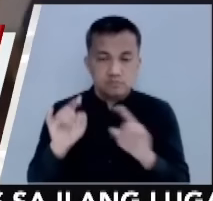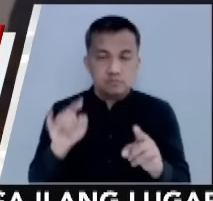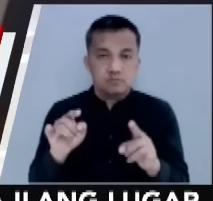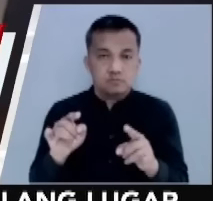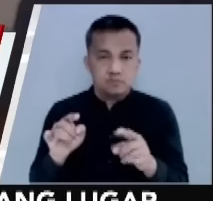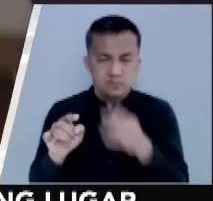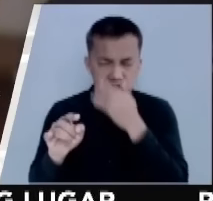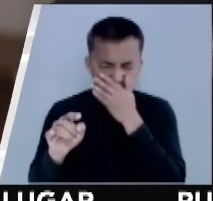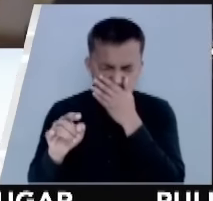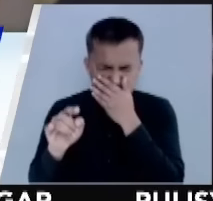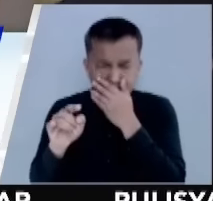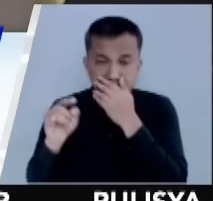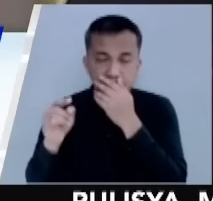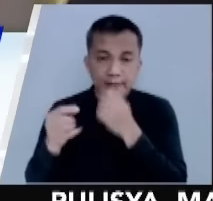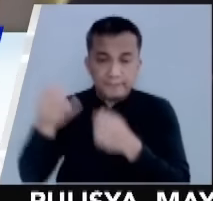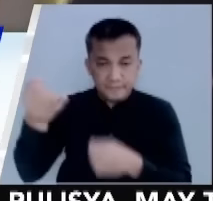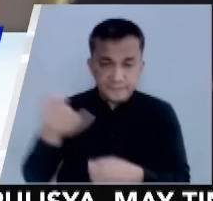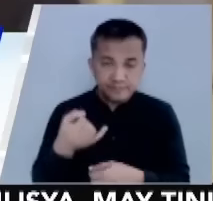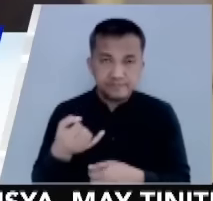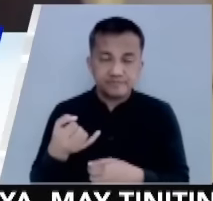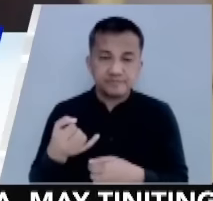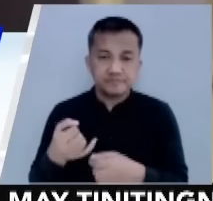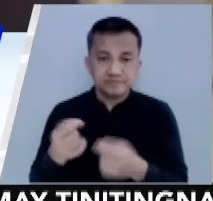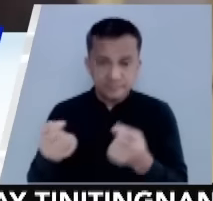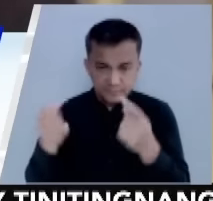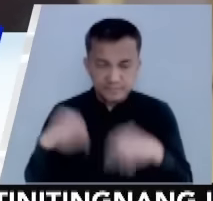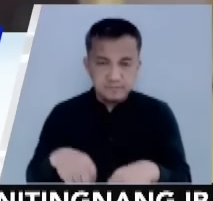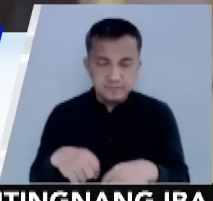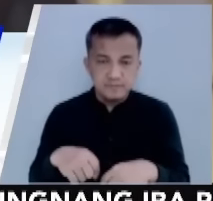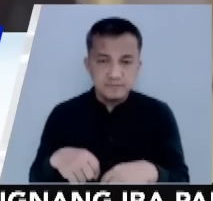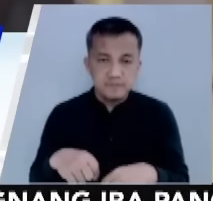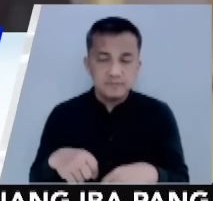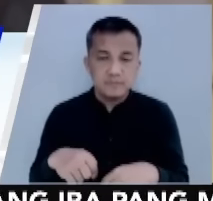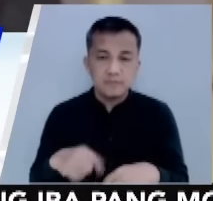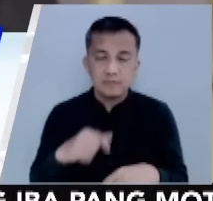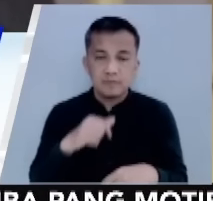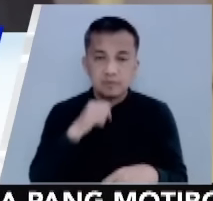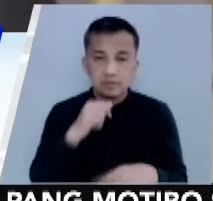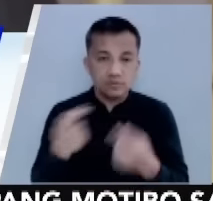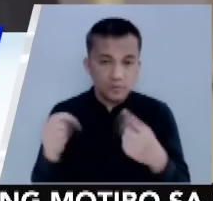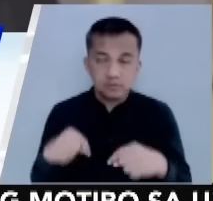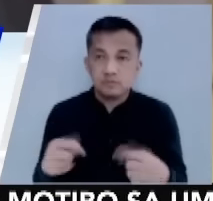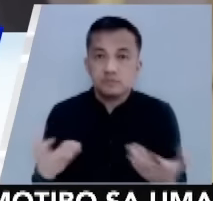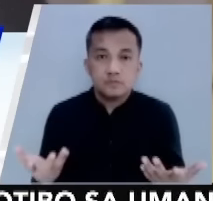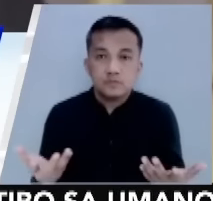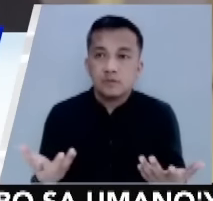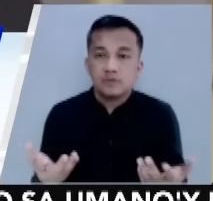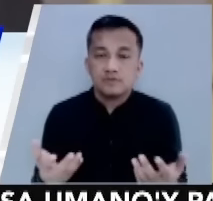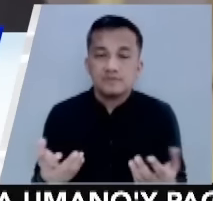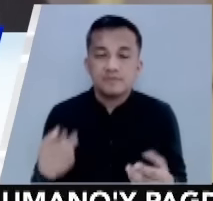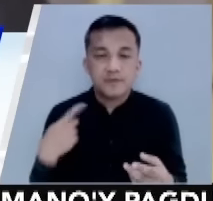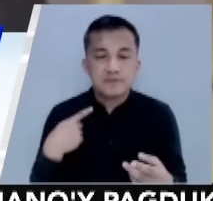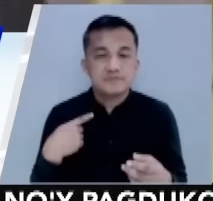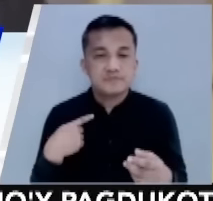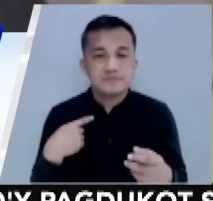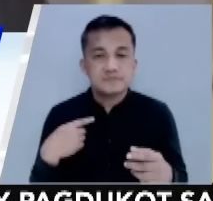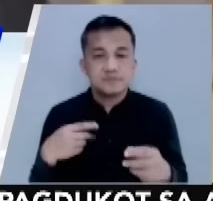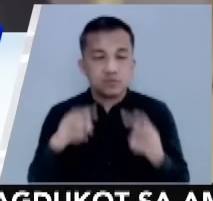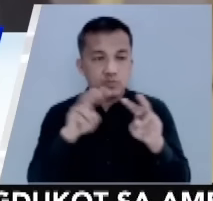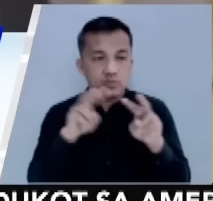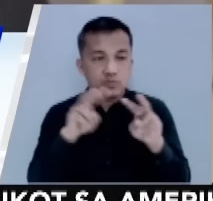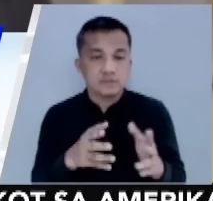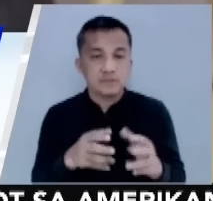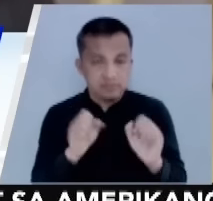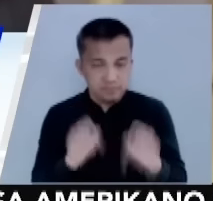is invited, ay darating siya. Kung di siya tumating, eh meron pa po kaming mga witnesses na